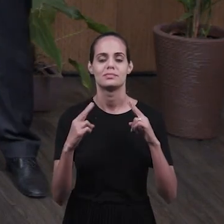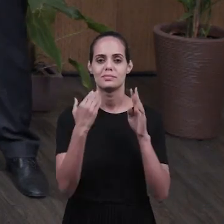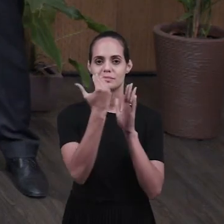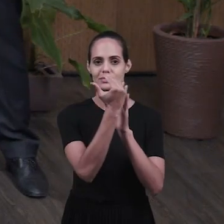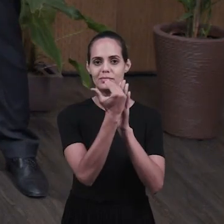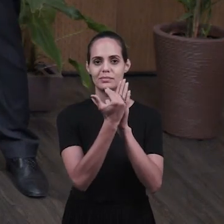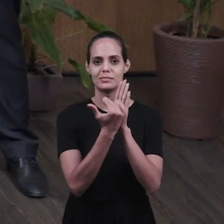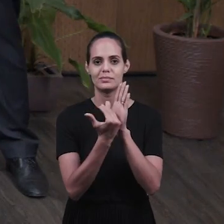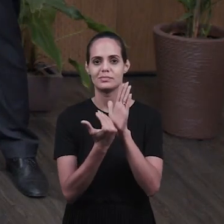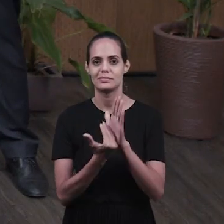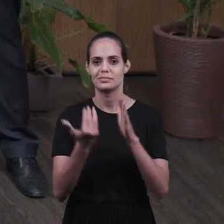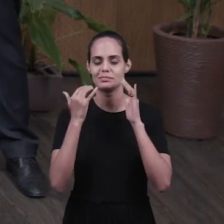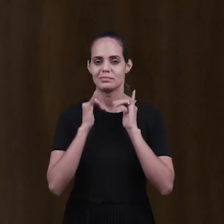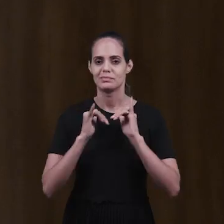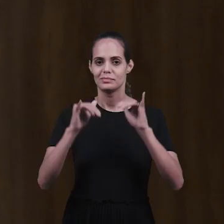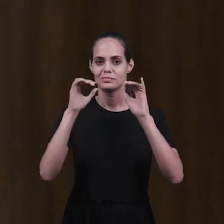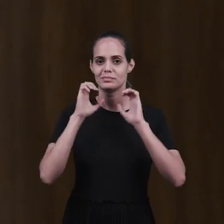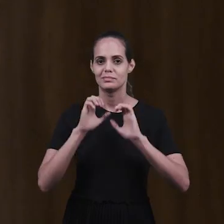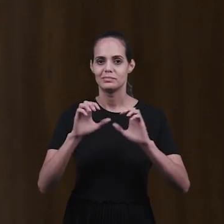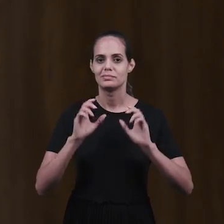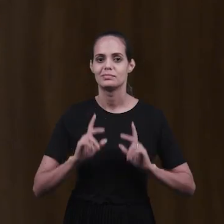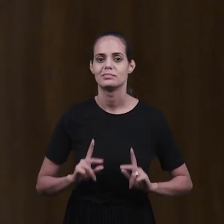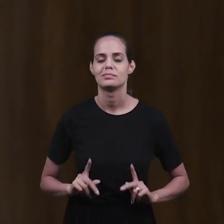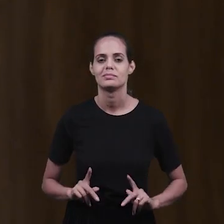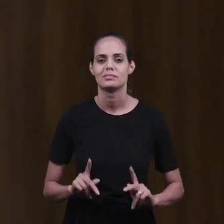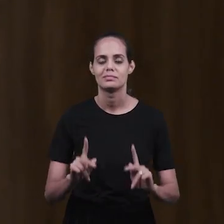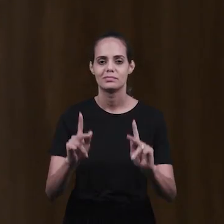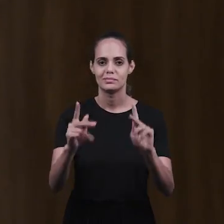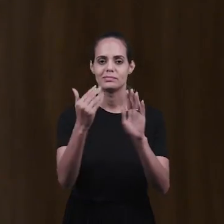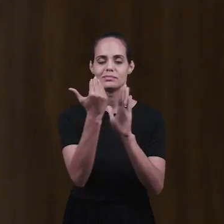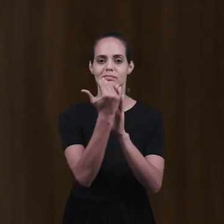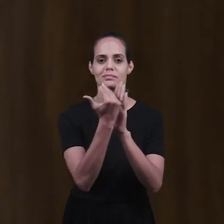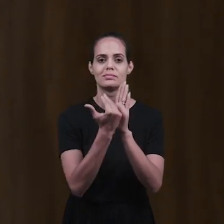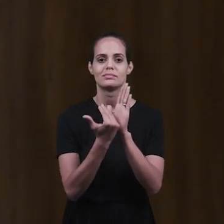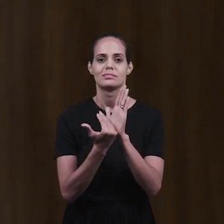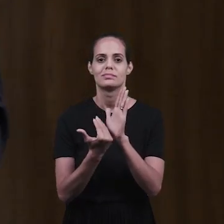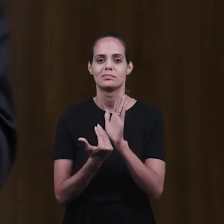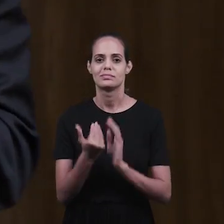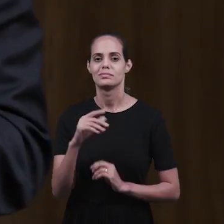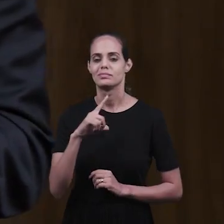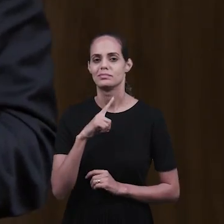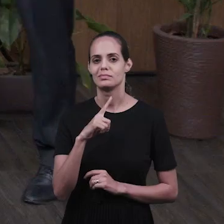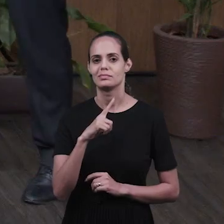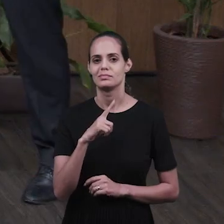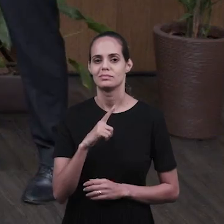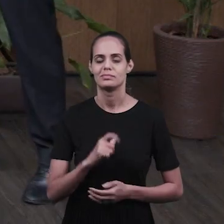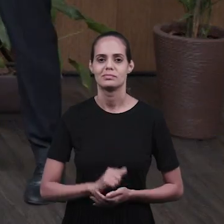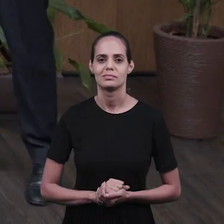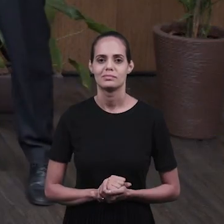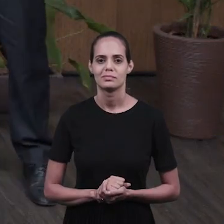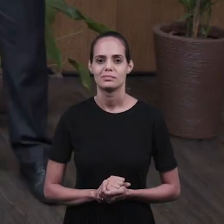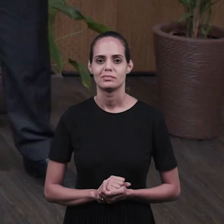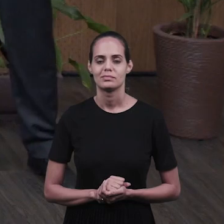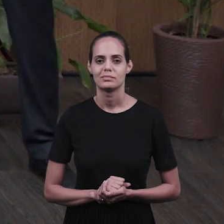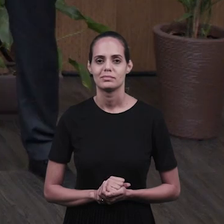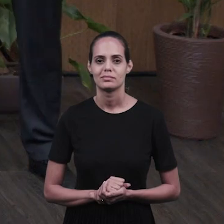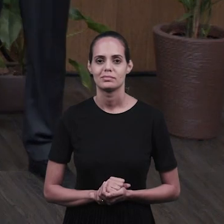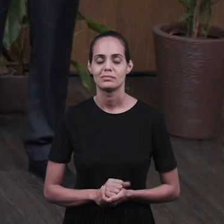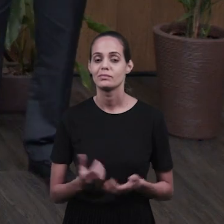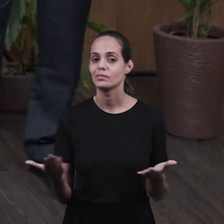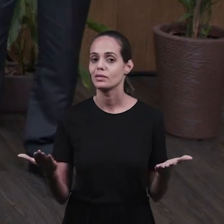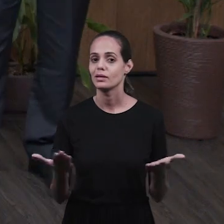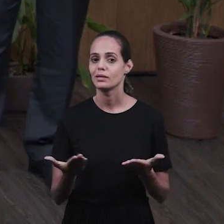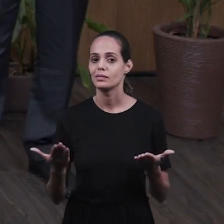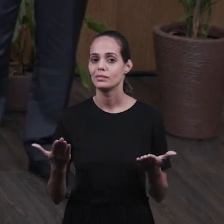annonçant l'évangile éternel avec les volets qui viendront dans la séquence. Nous allons laisser maintenant,